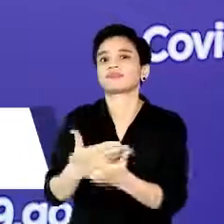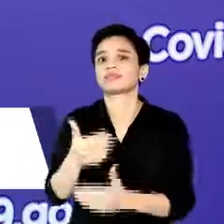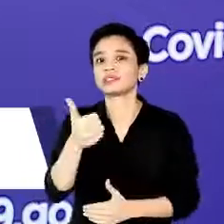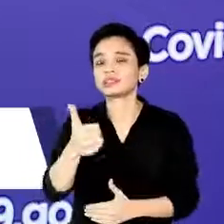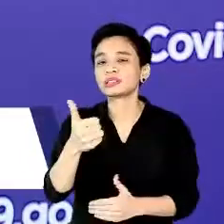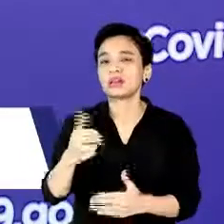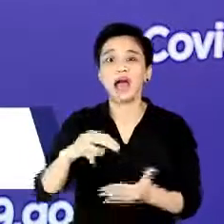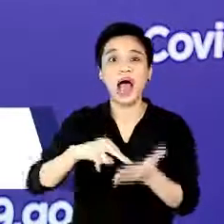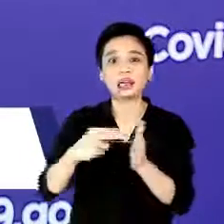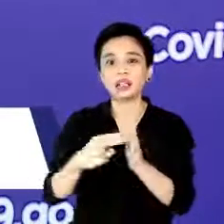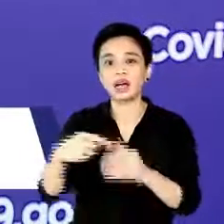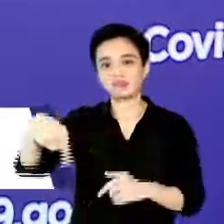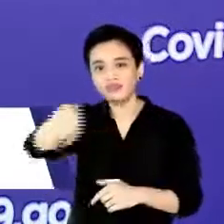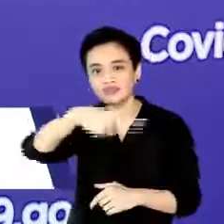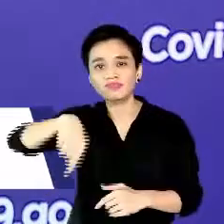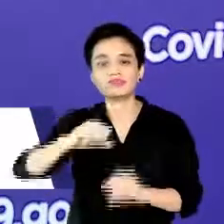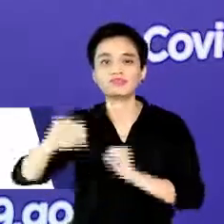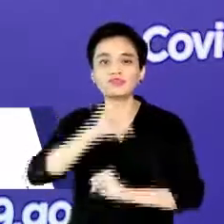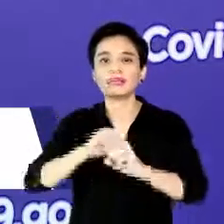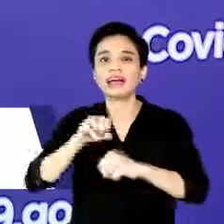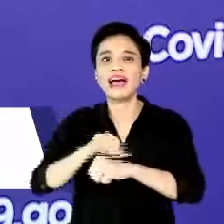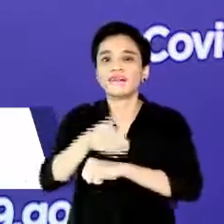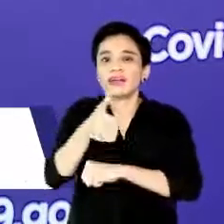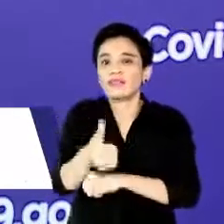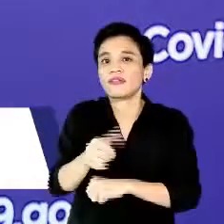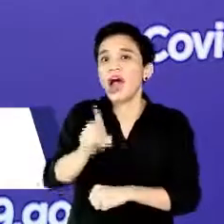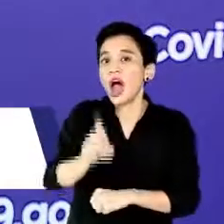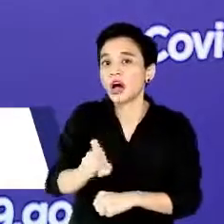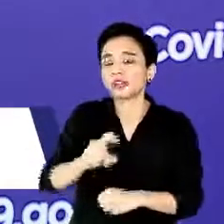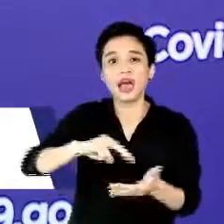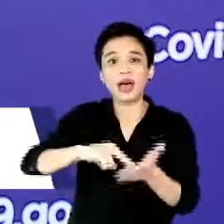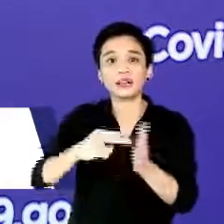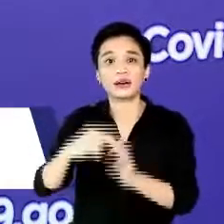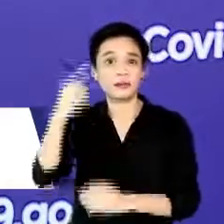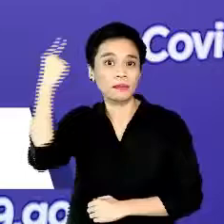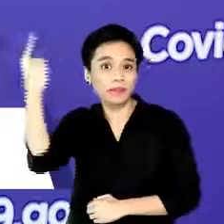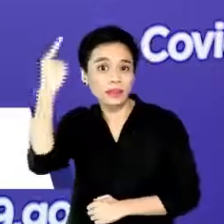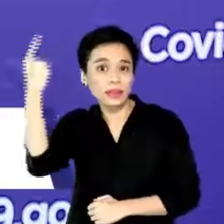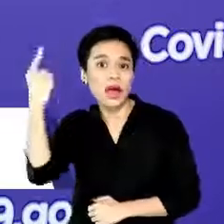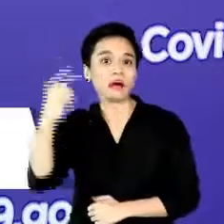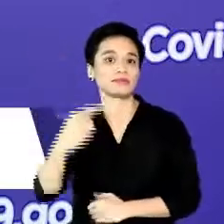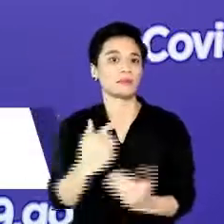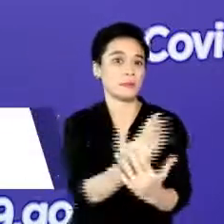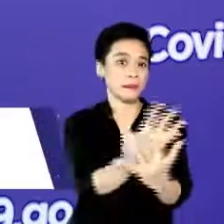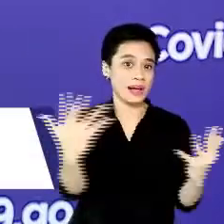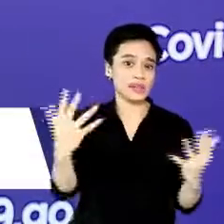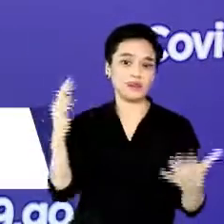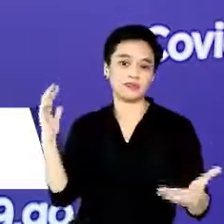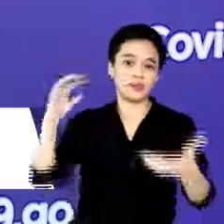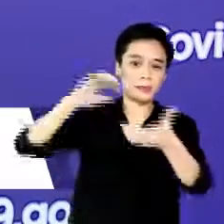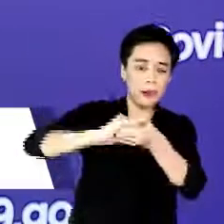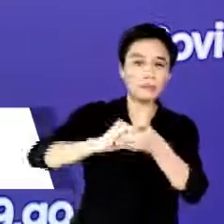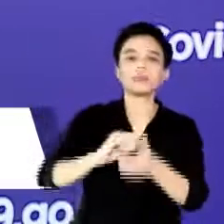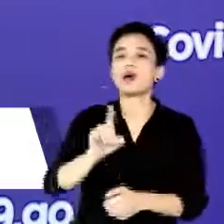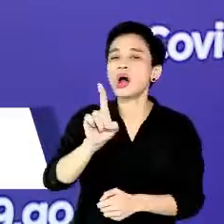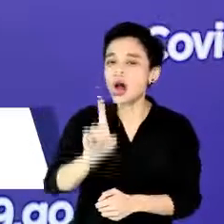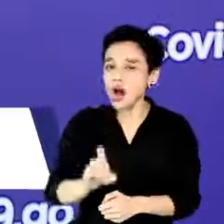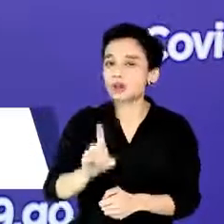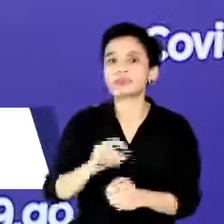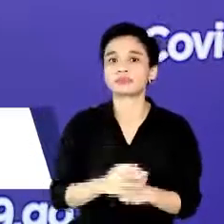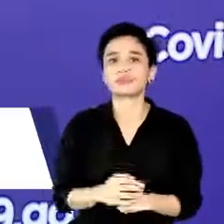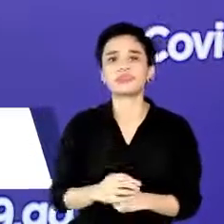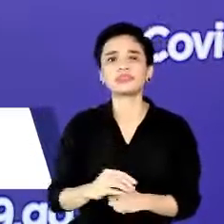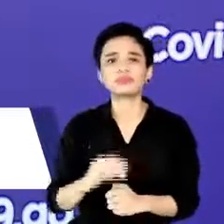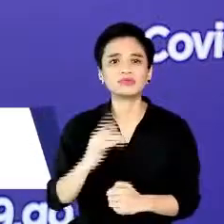efektif Hal ini dapat tercapai jika semua pihak baik pemerintah maupun masyarakat dapat saling mendukung Oleh karena itu upaya